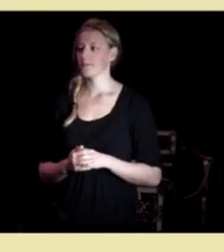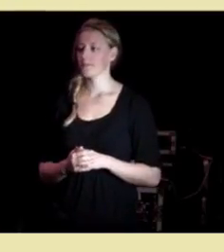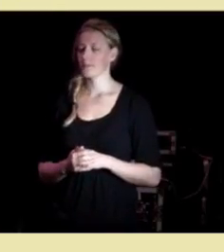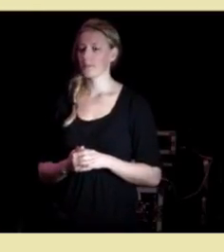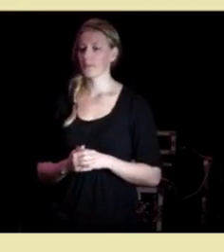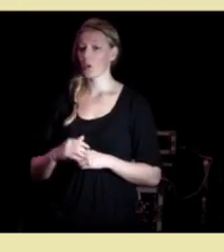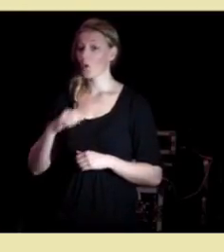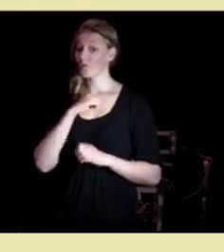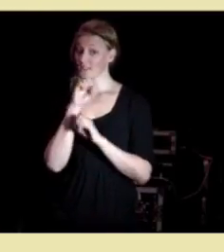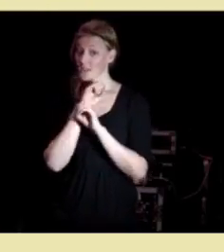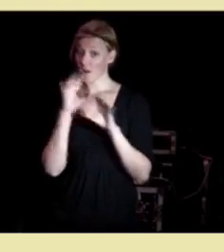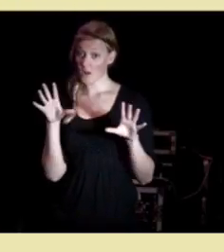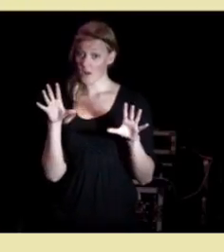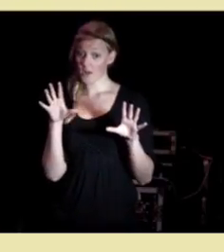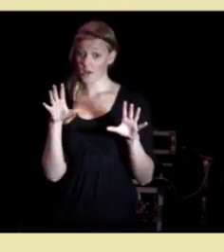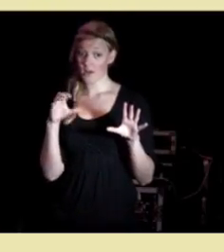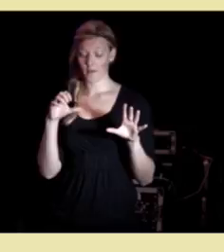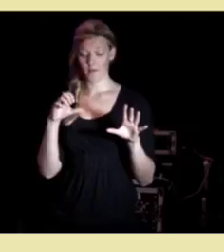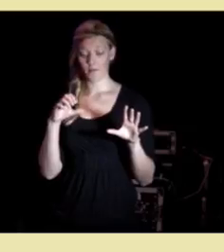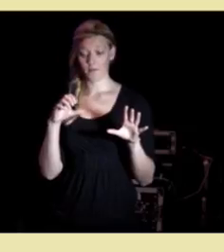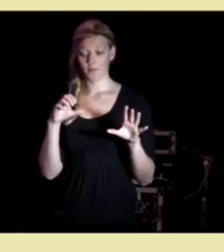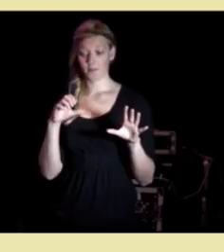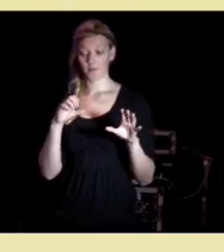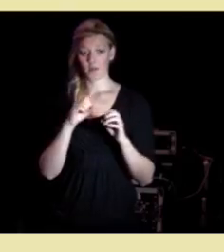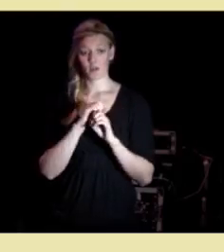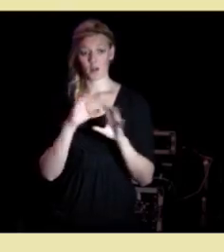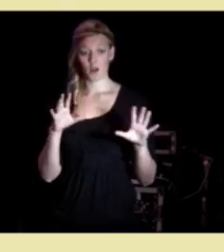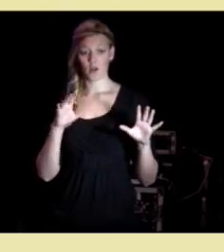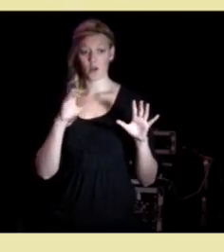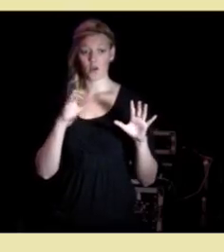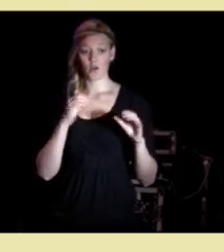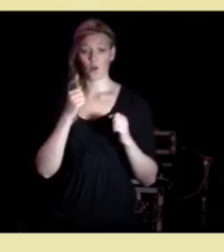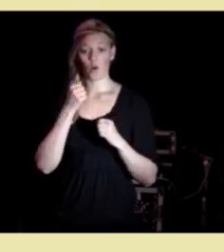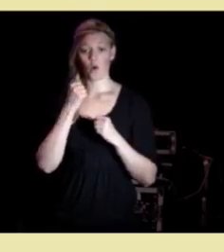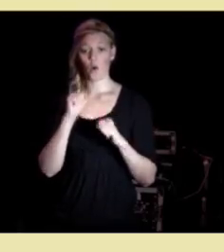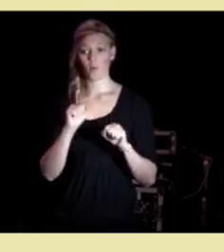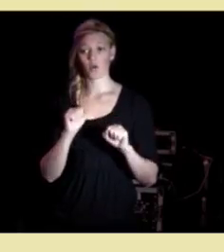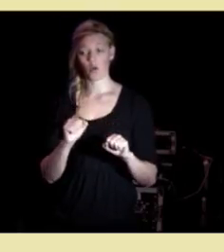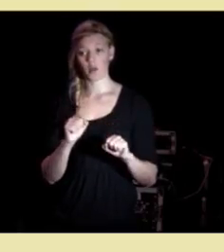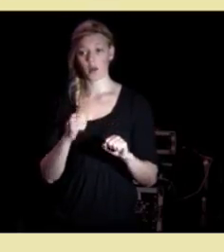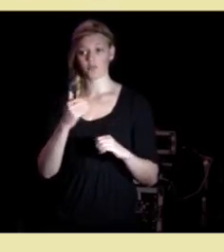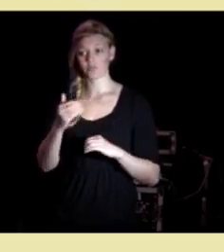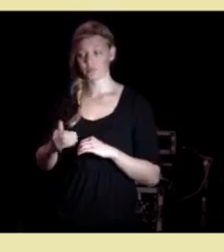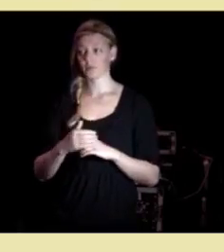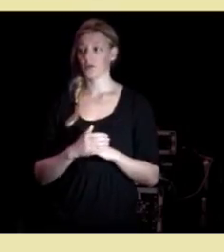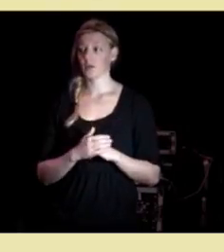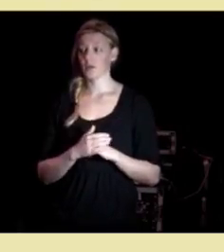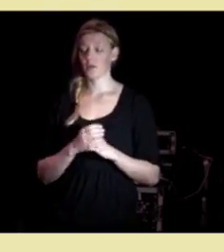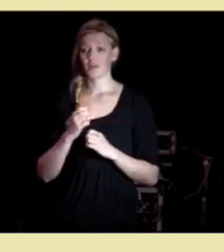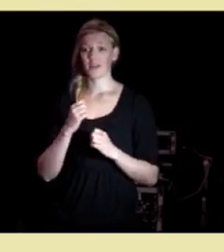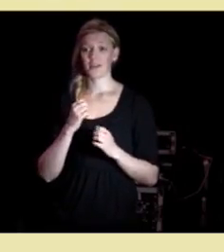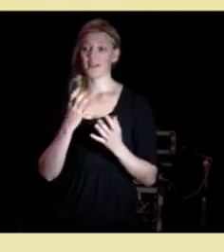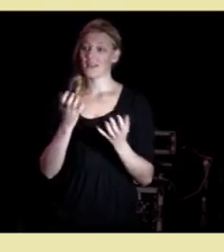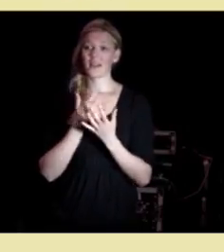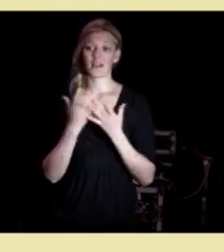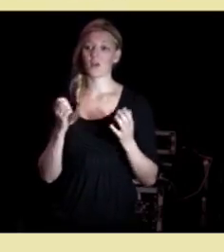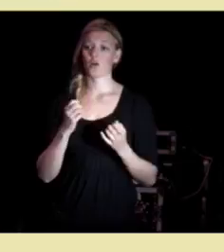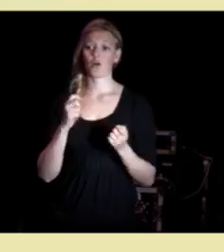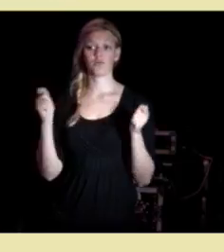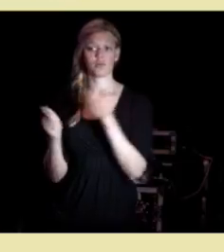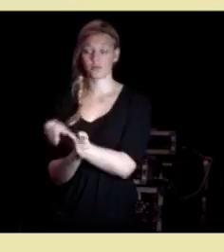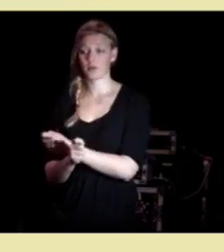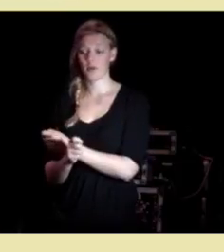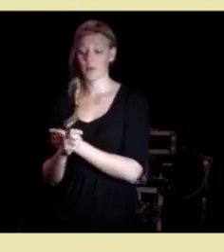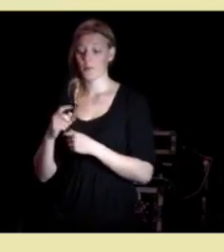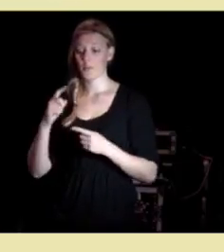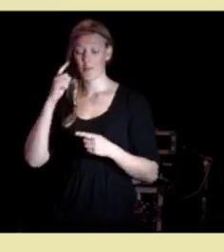Og hvis vi klarer det ved å opprettholde den måten vi har organisert på nå, så er det ikke nødvendig å gjøre noe med det. Men jeg tror det er nødvendig